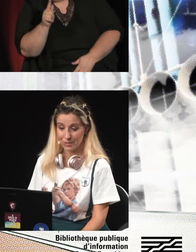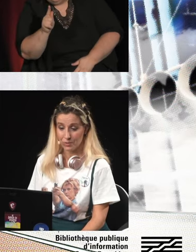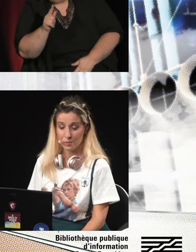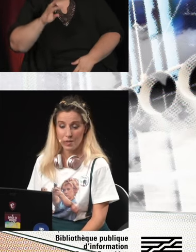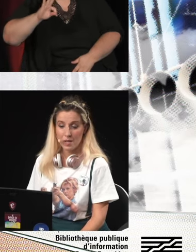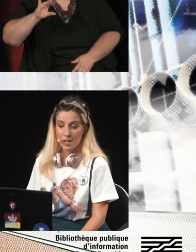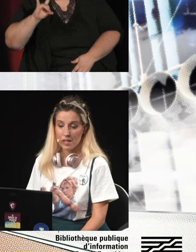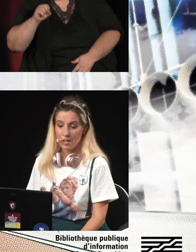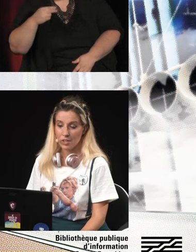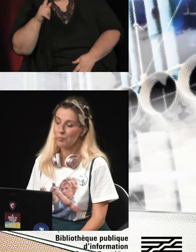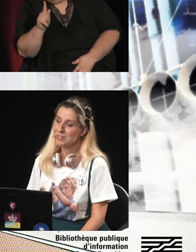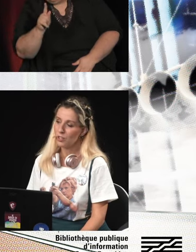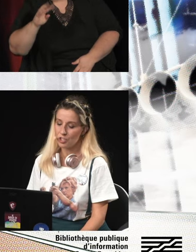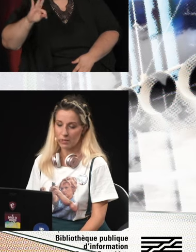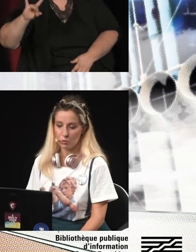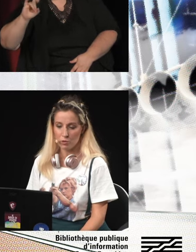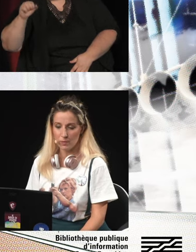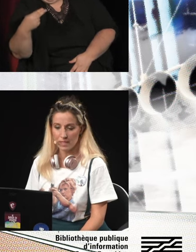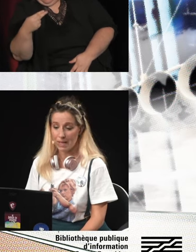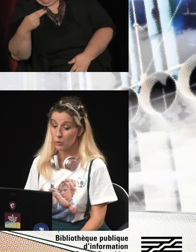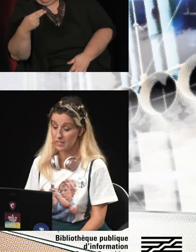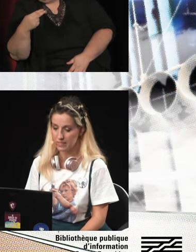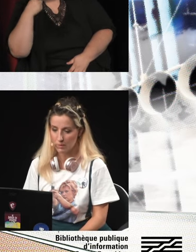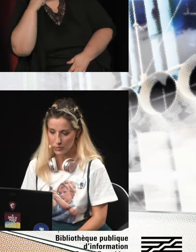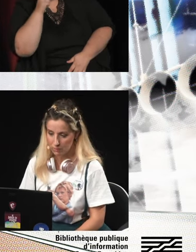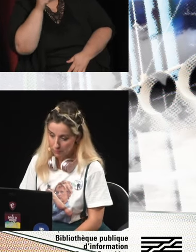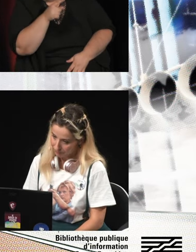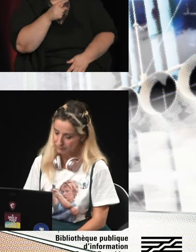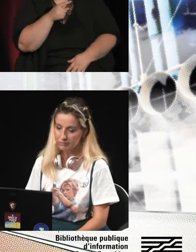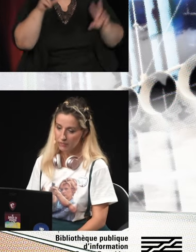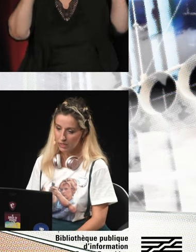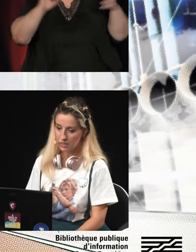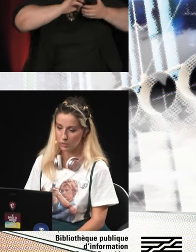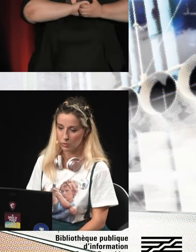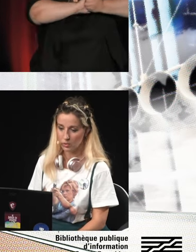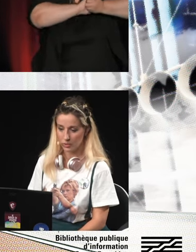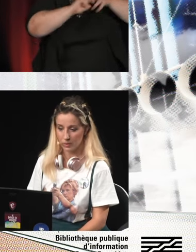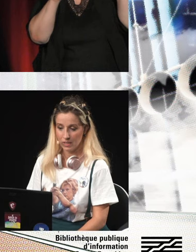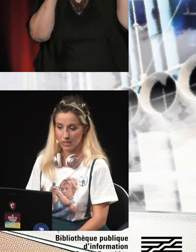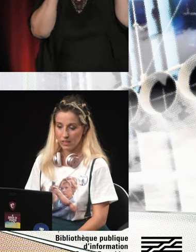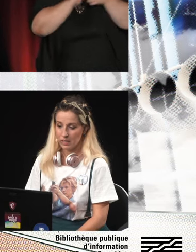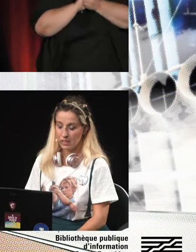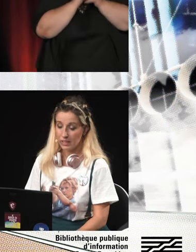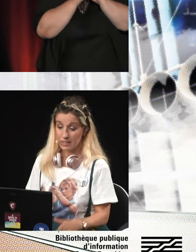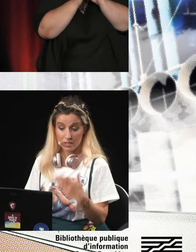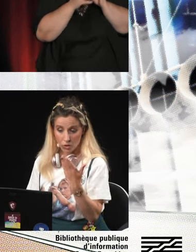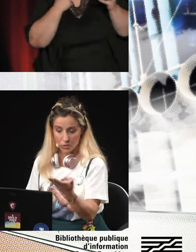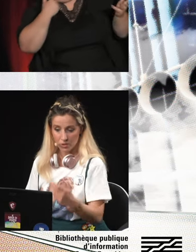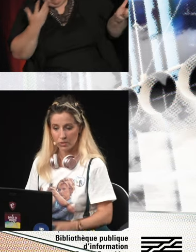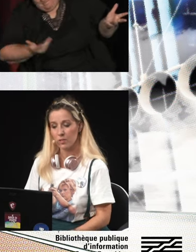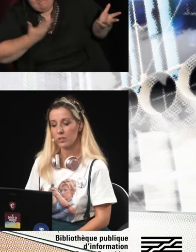Et... comme on dit dans le jargon du lobby, apparemment, ils étaient très bons amis. Donc,